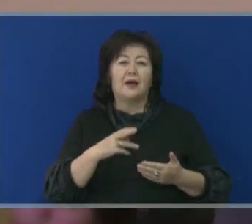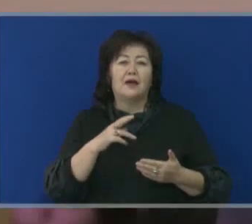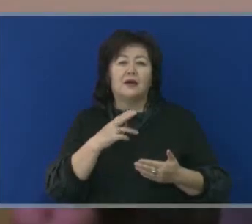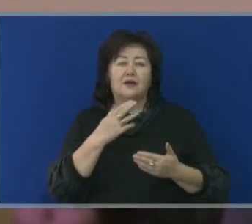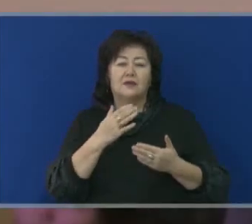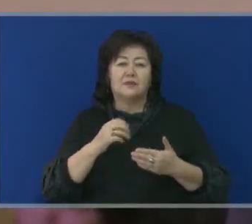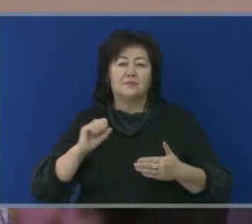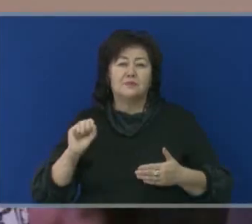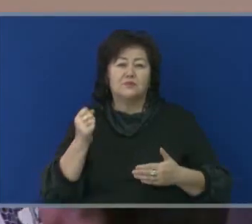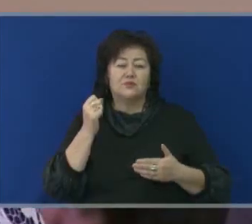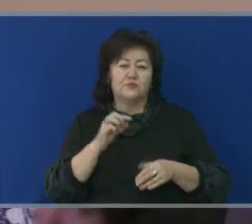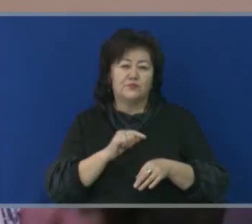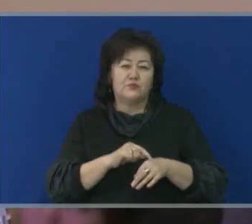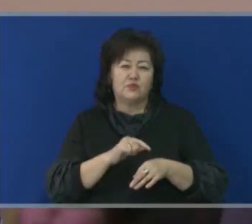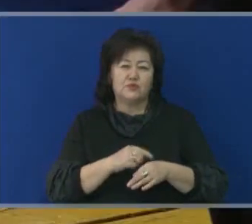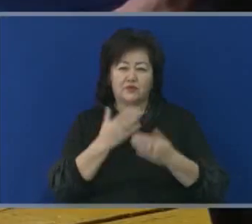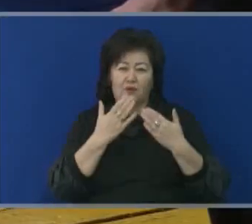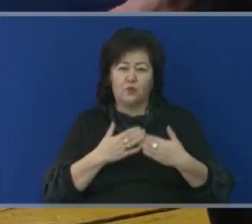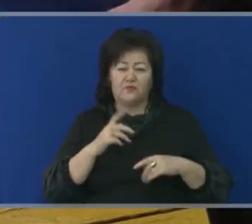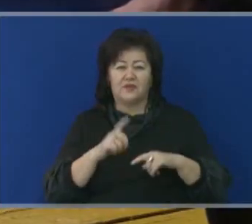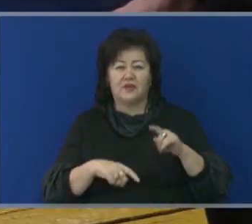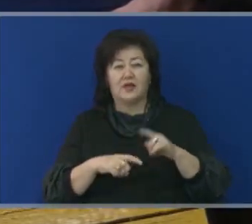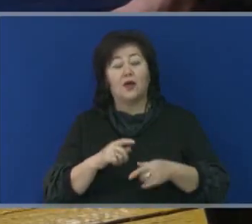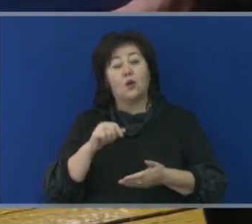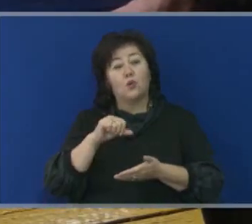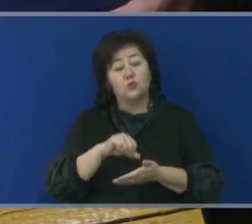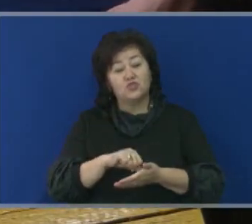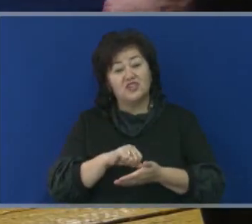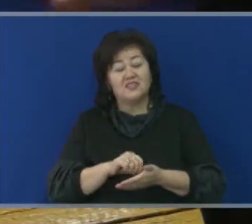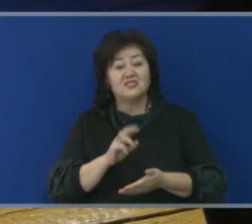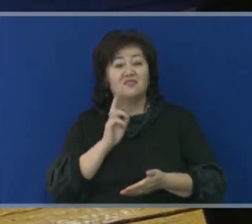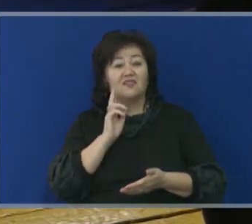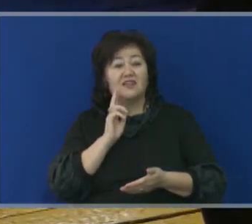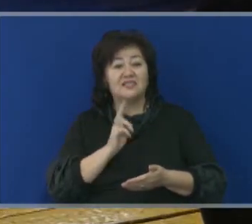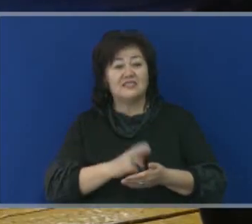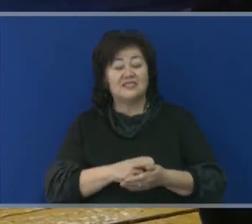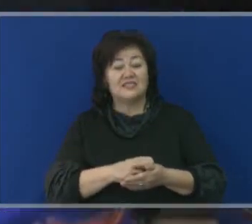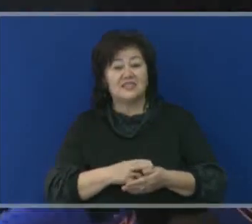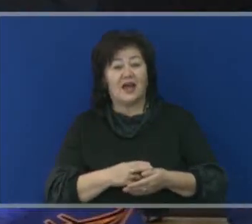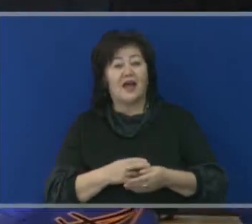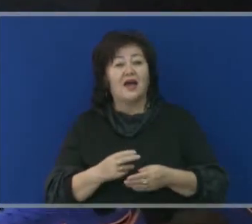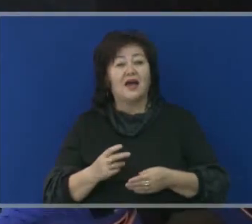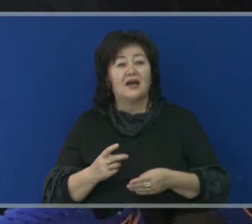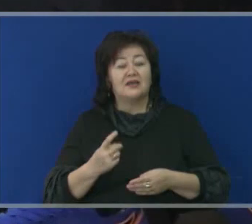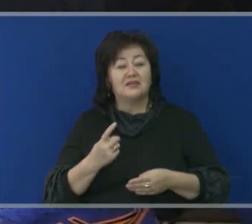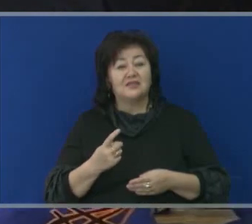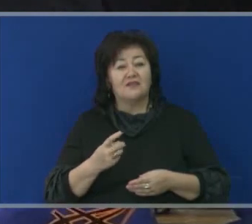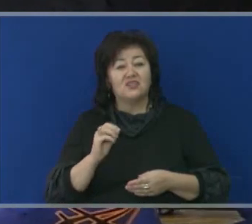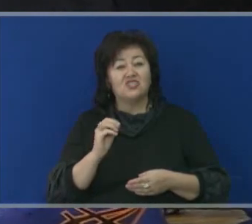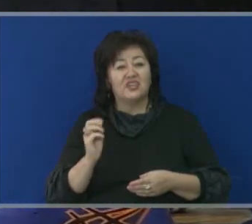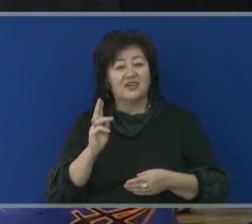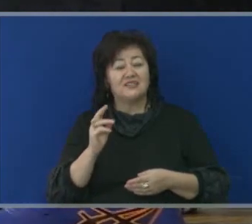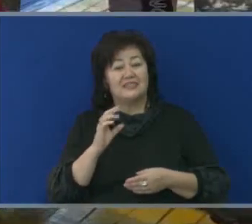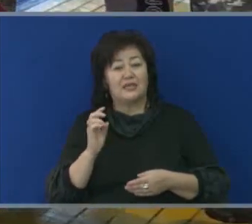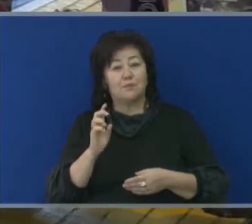приняла участие сестра Мурата Жексимбекова, Шолпан Жексимбекова, ветеран телеканала «Семей». Она поблагодарила организаторов за подготовку